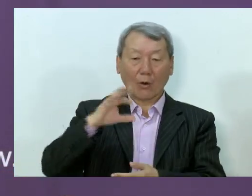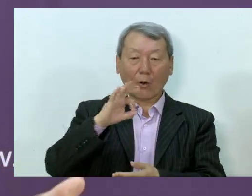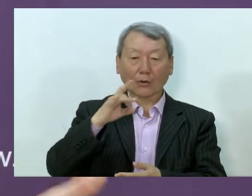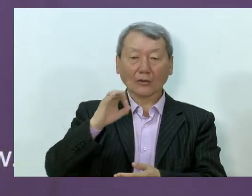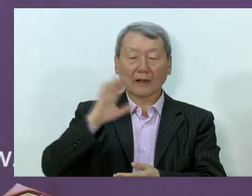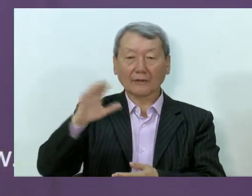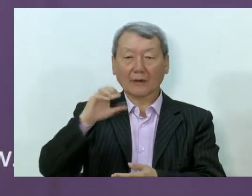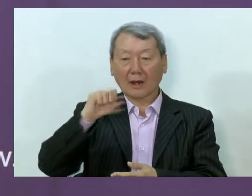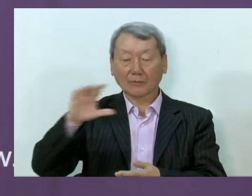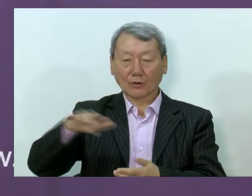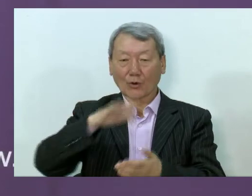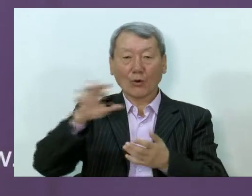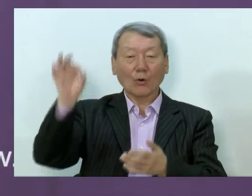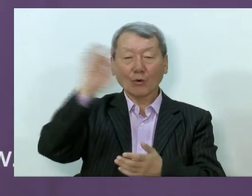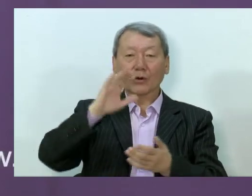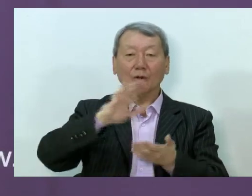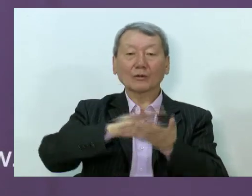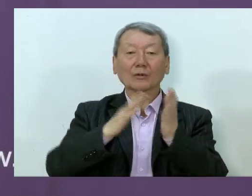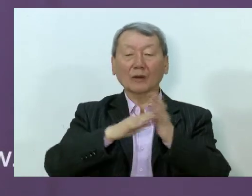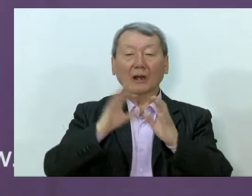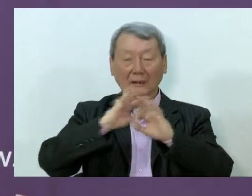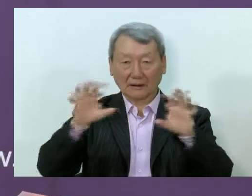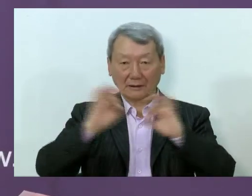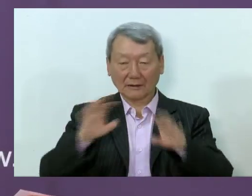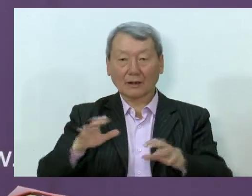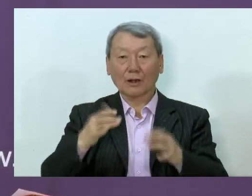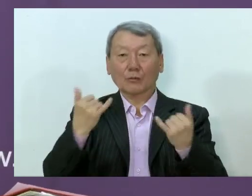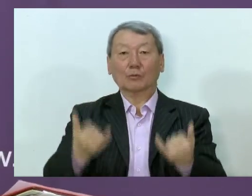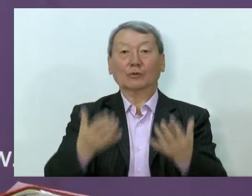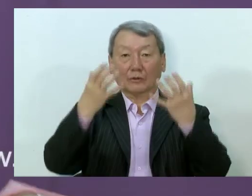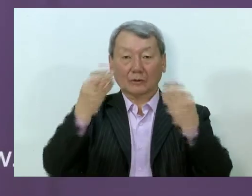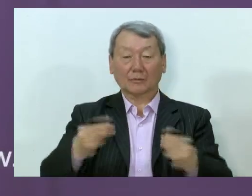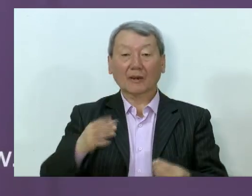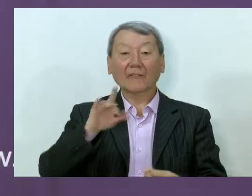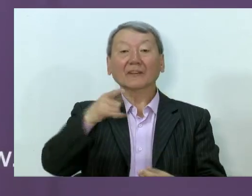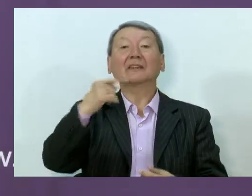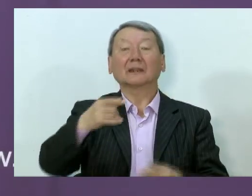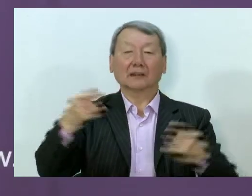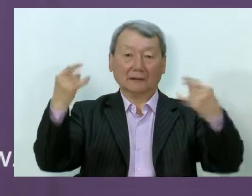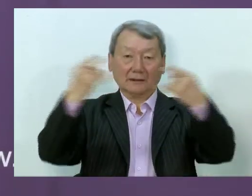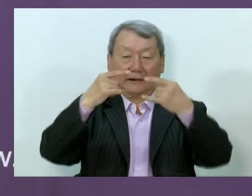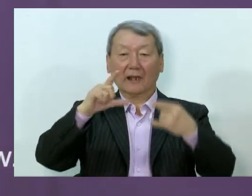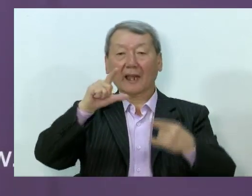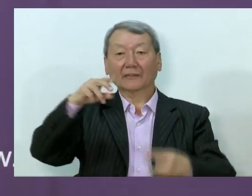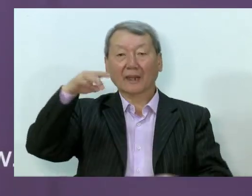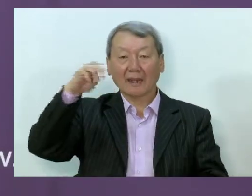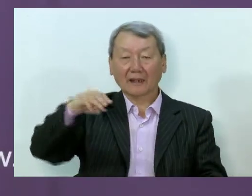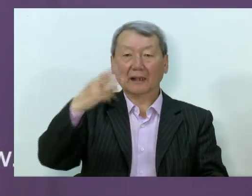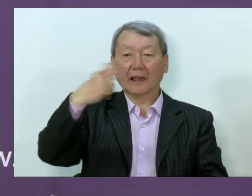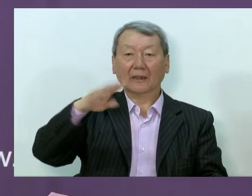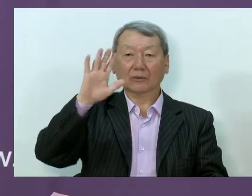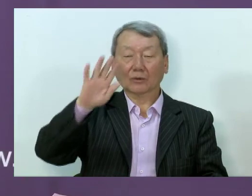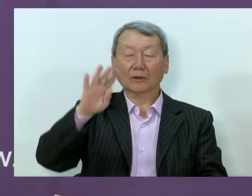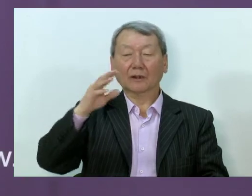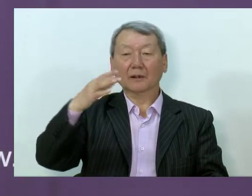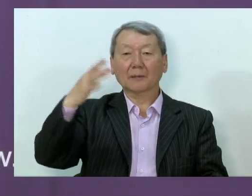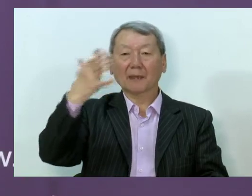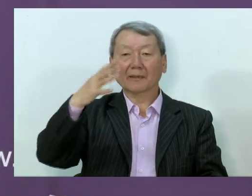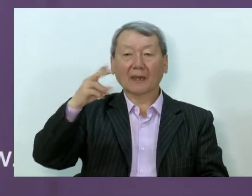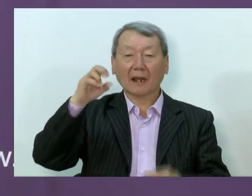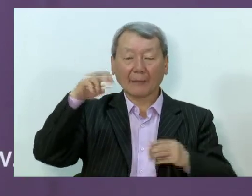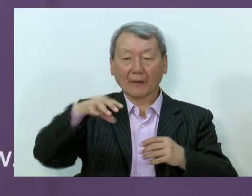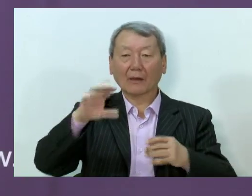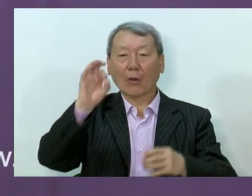вич бишкек черного хода ланчем а модель днк тонкий зонд ркт кого-то герман пирамида печеньки канал